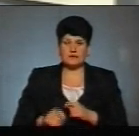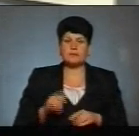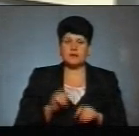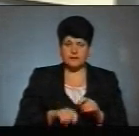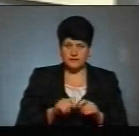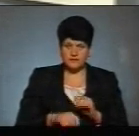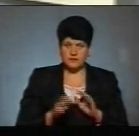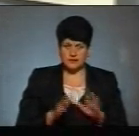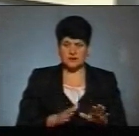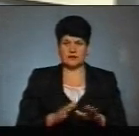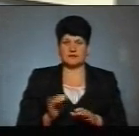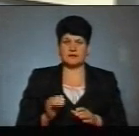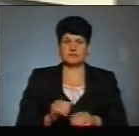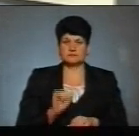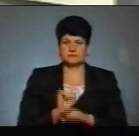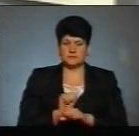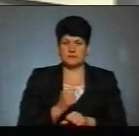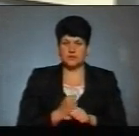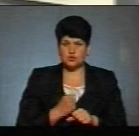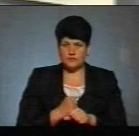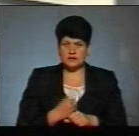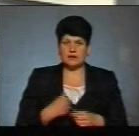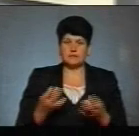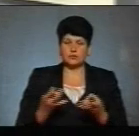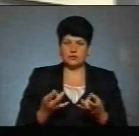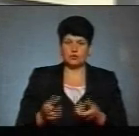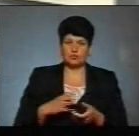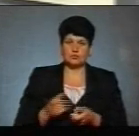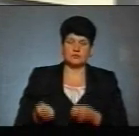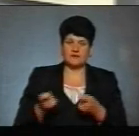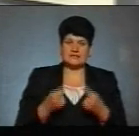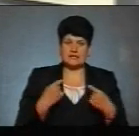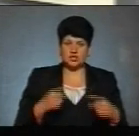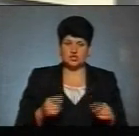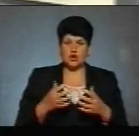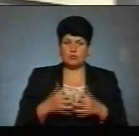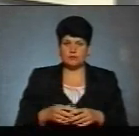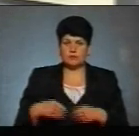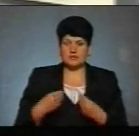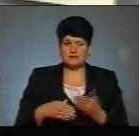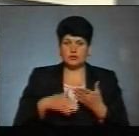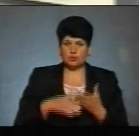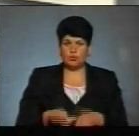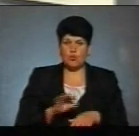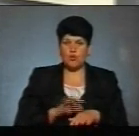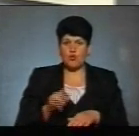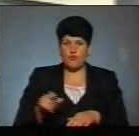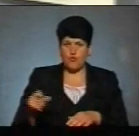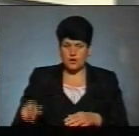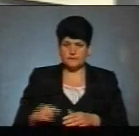і він перестав працювати. І нам треба було необхідно доставити інші облади для того, щоб надавати допомогу саме хворим.